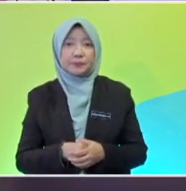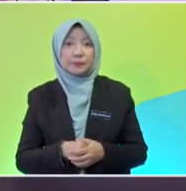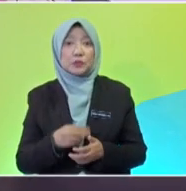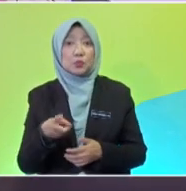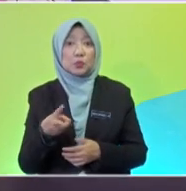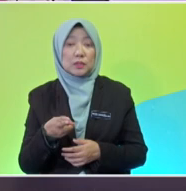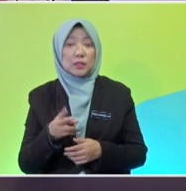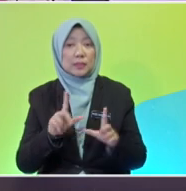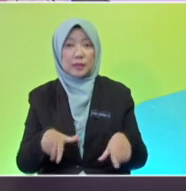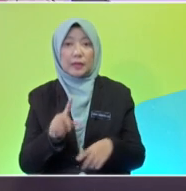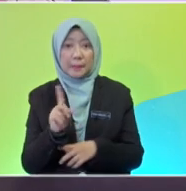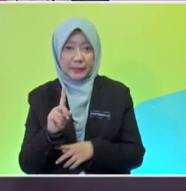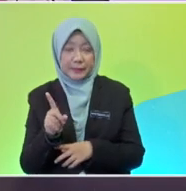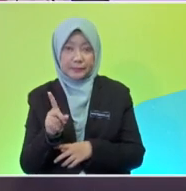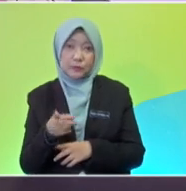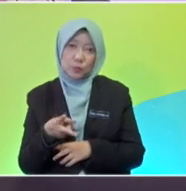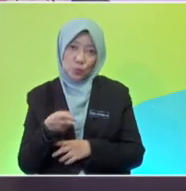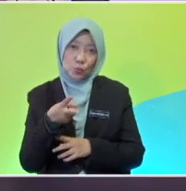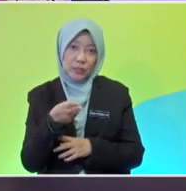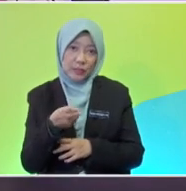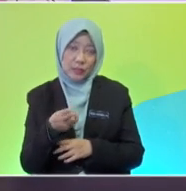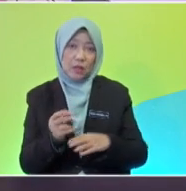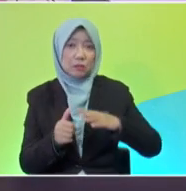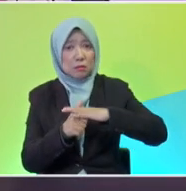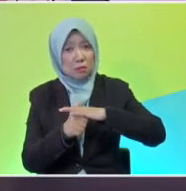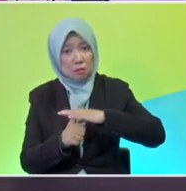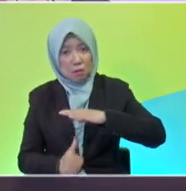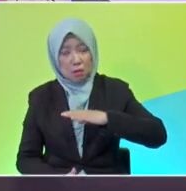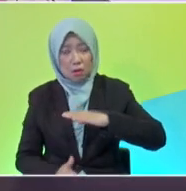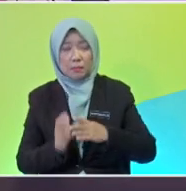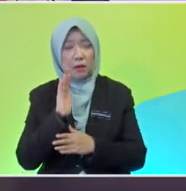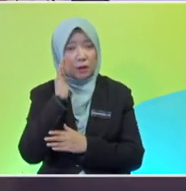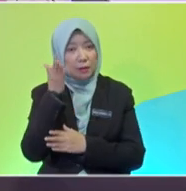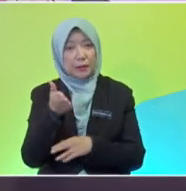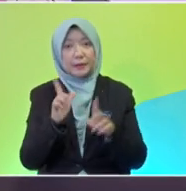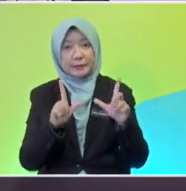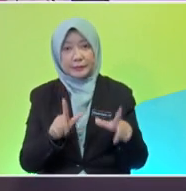OKE gunting tenggelam jadi gunting akan berada di sini